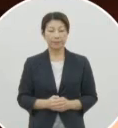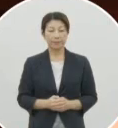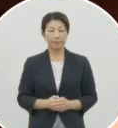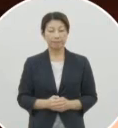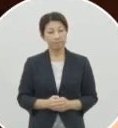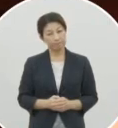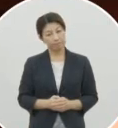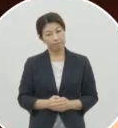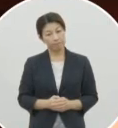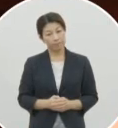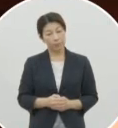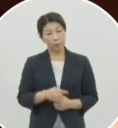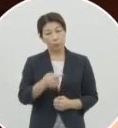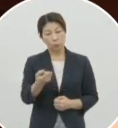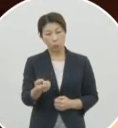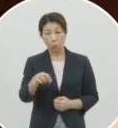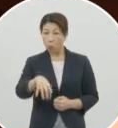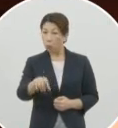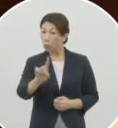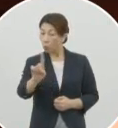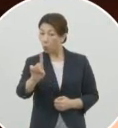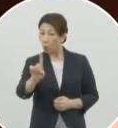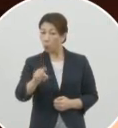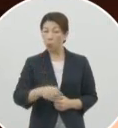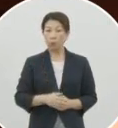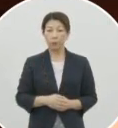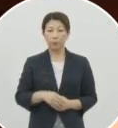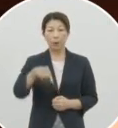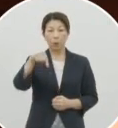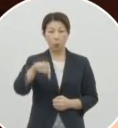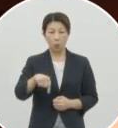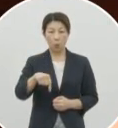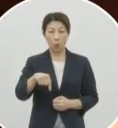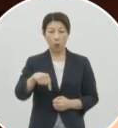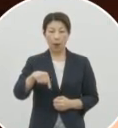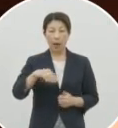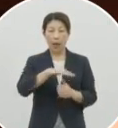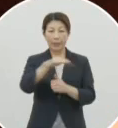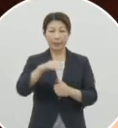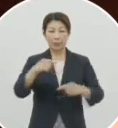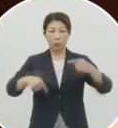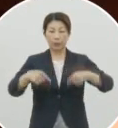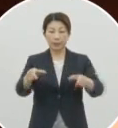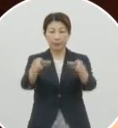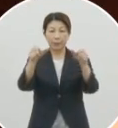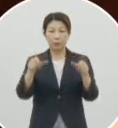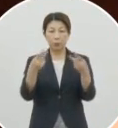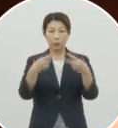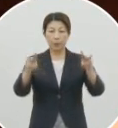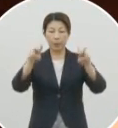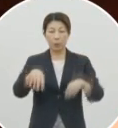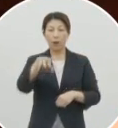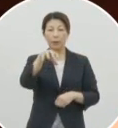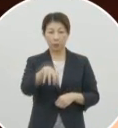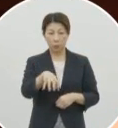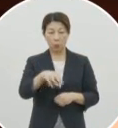ん？次はどこ？ ここは愛知の出汁祭りのイベント会場だよ。